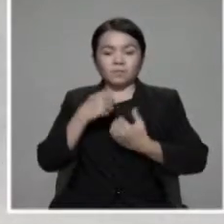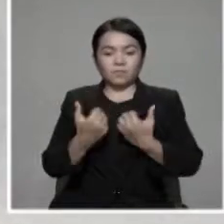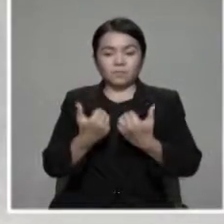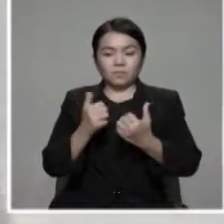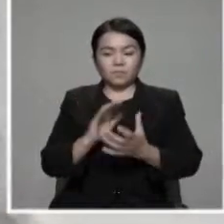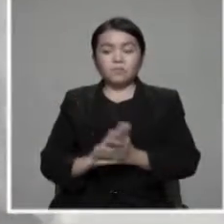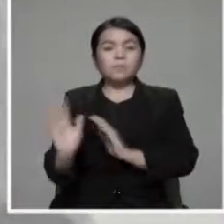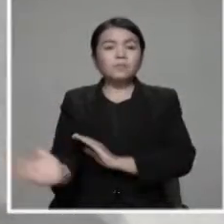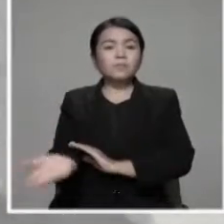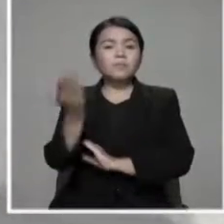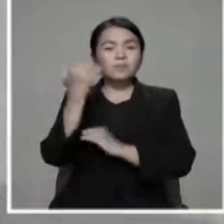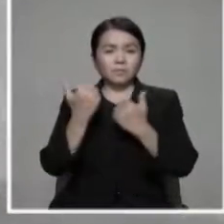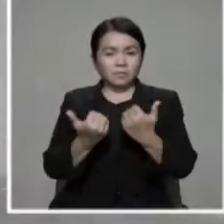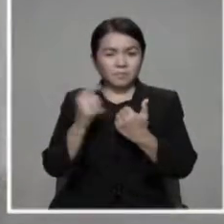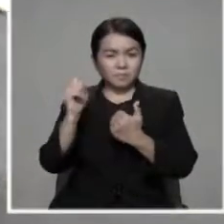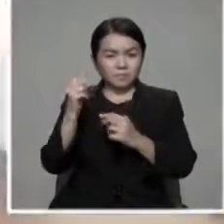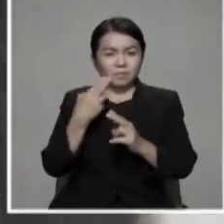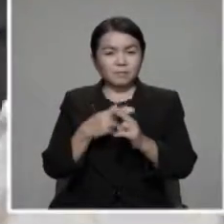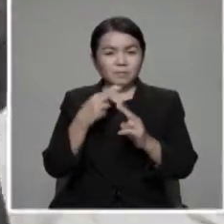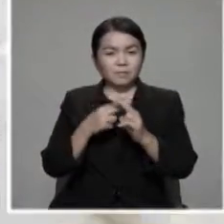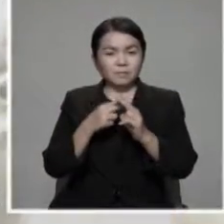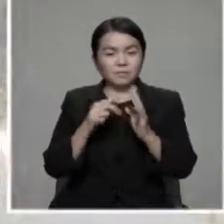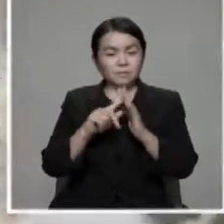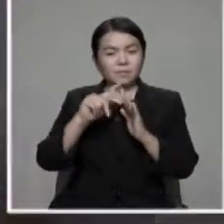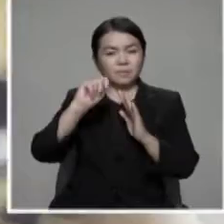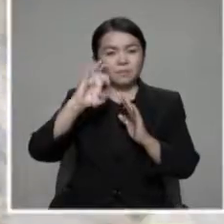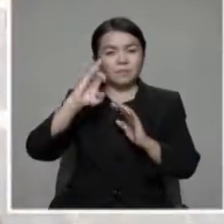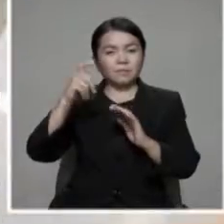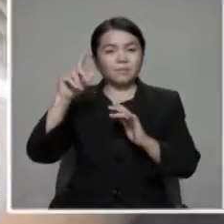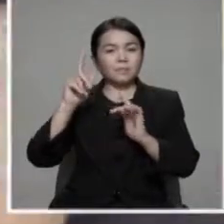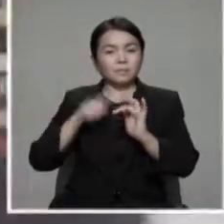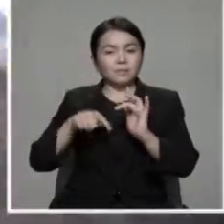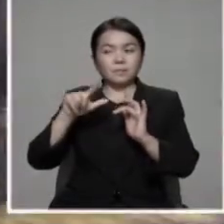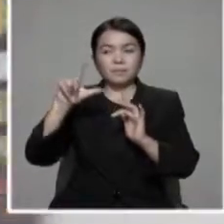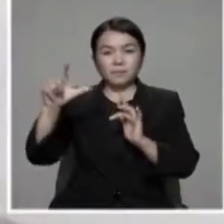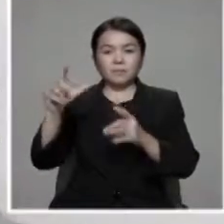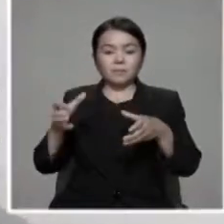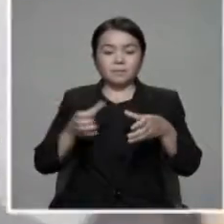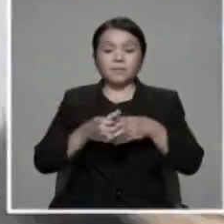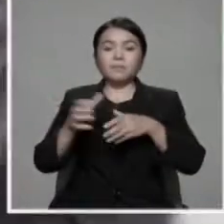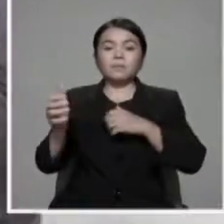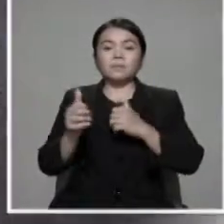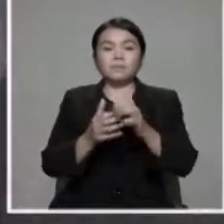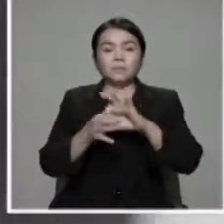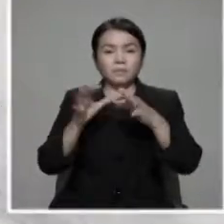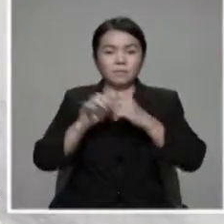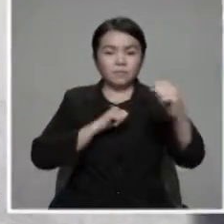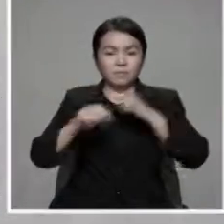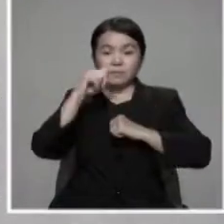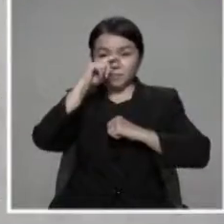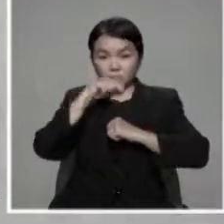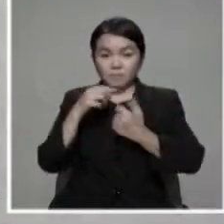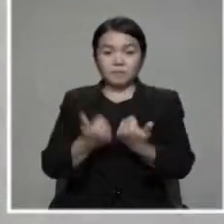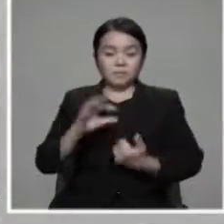เมื่อช่วงเช้าที่ผ่านมาครับเจ้าเติ้ลมนัสบุญจำนงอดีตนักกีฬามวยสากลสมัครเล่นทีมชาติไทยนะครับเจ้าของเหรียญทองโอลิมปิกเกม